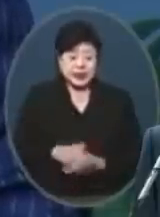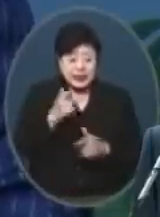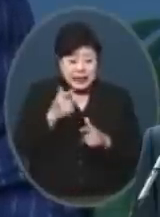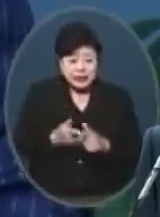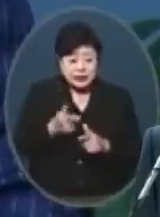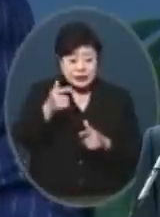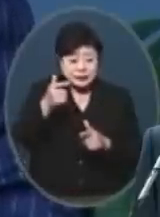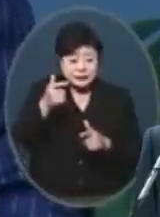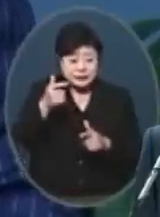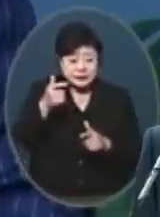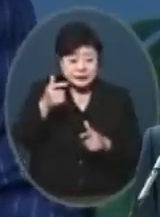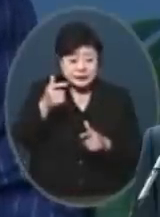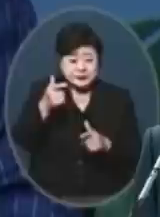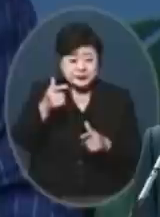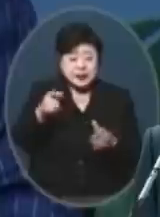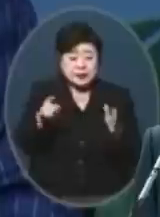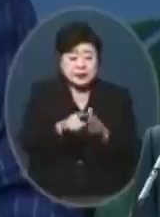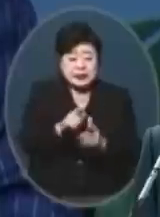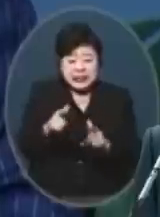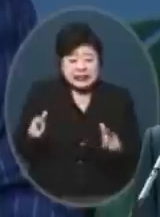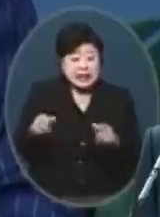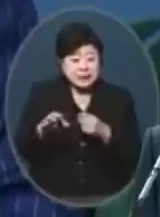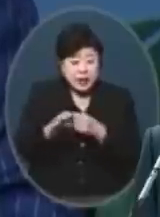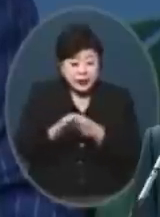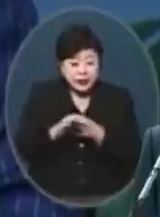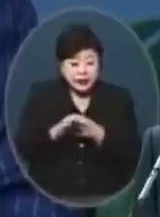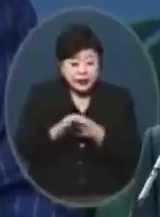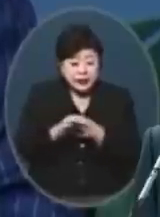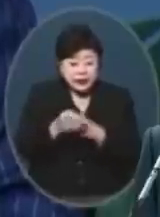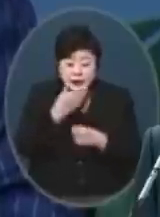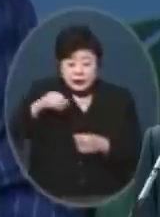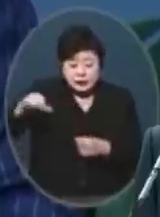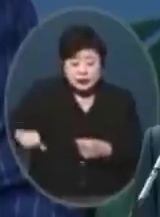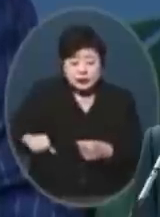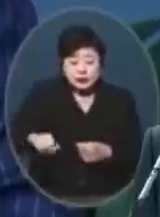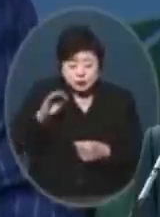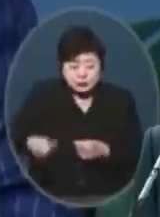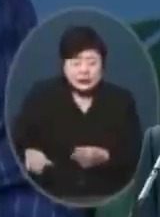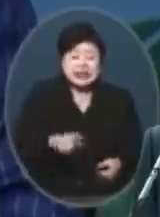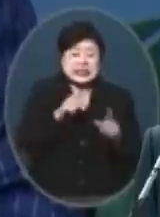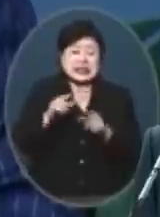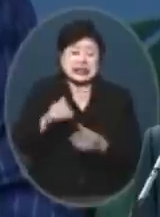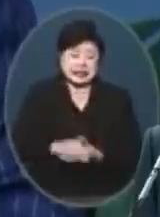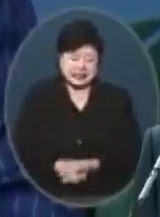예수님을 믿지 않냐면 저주 아래 살아야 되기 때문에